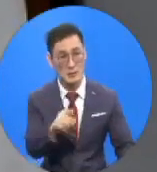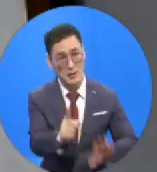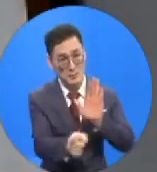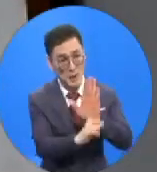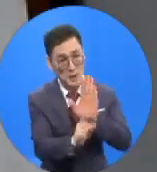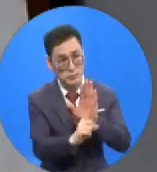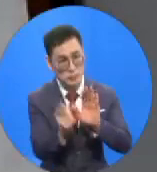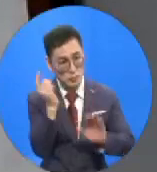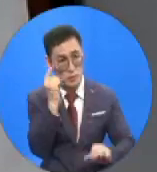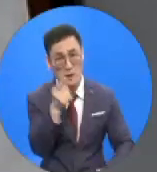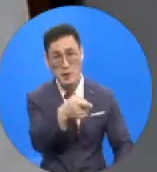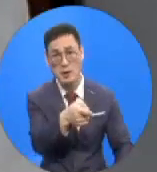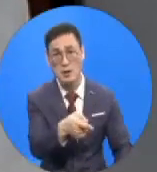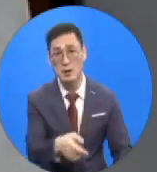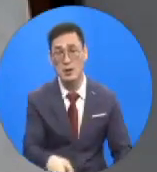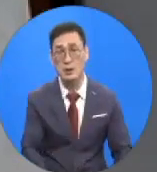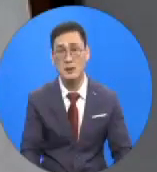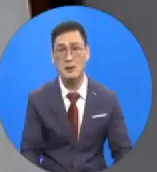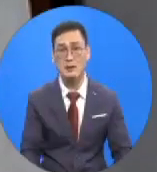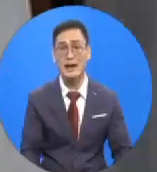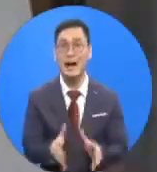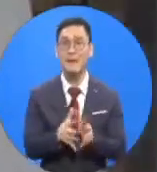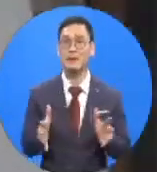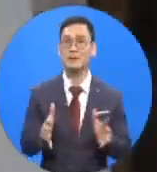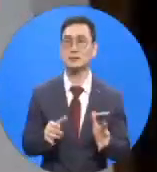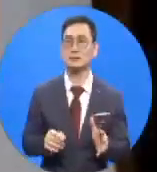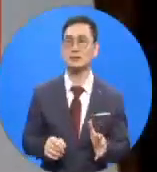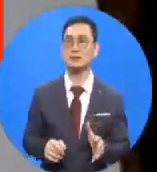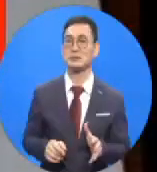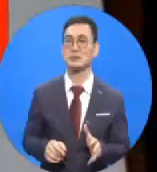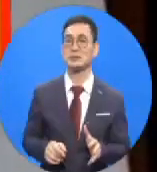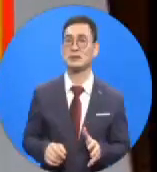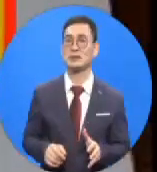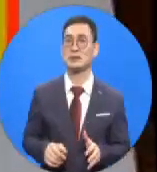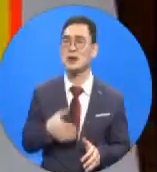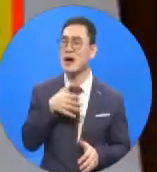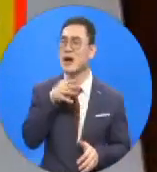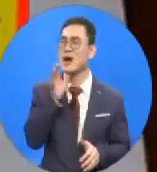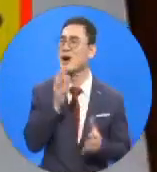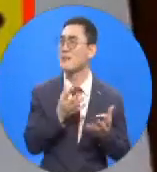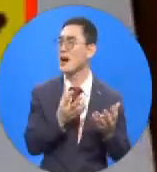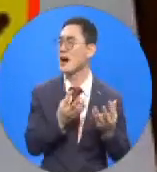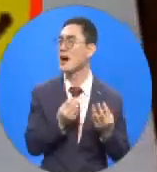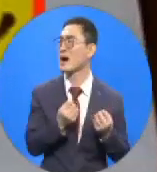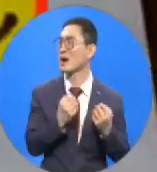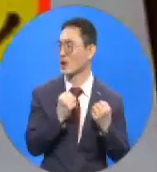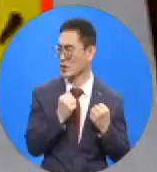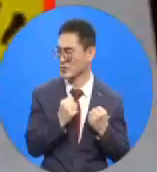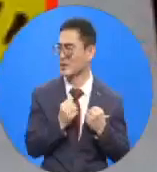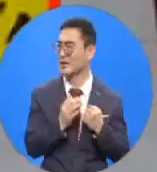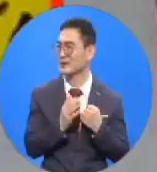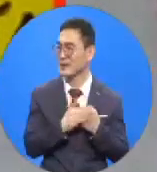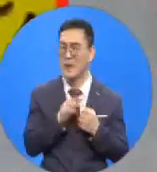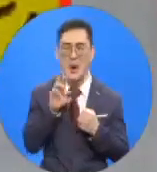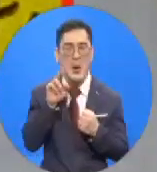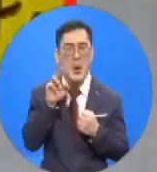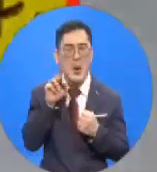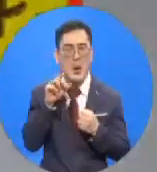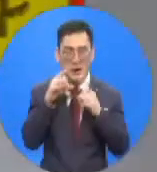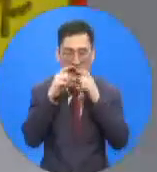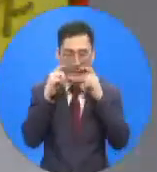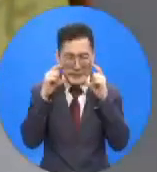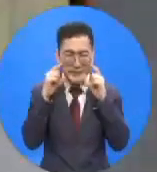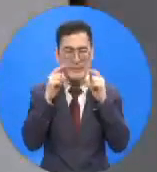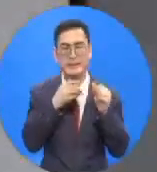부르셨습니까 그래서 아파트에서 이렇게 얘기했어요 우리 아파트가 연쇄 많은 어르신들이 많이 거주하다 보니 예방적